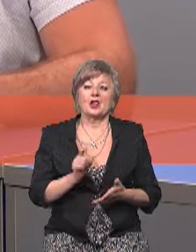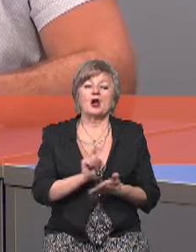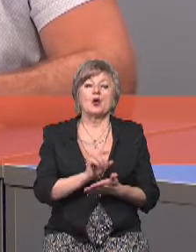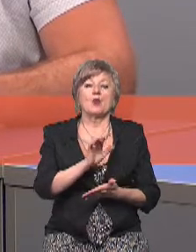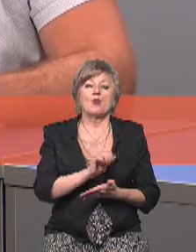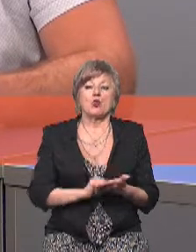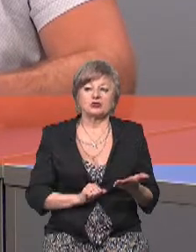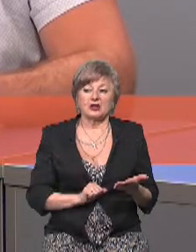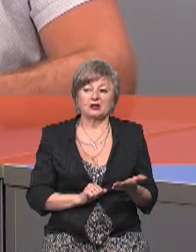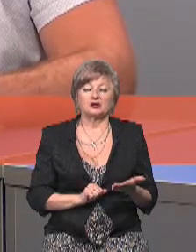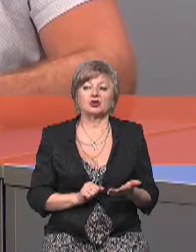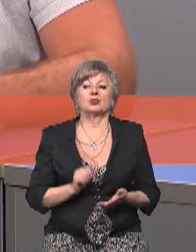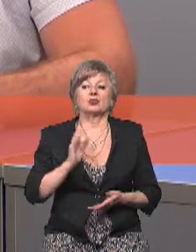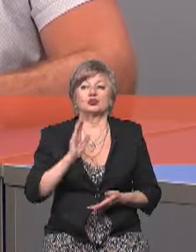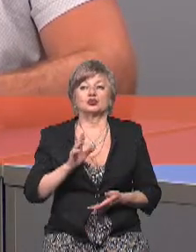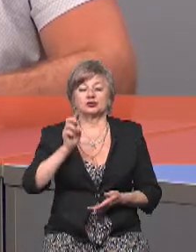податок на додану вартість.